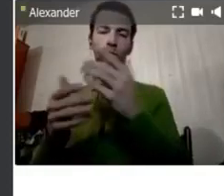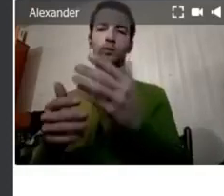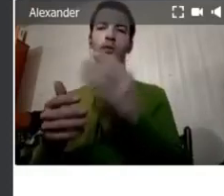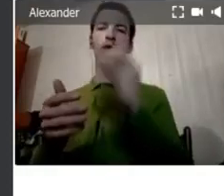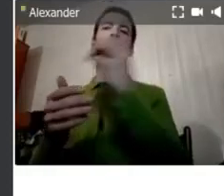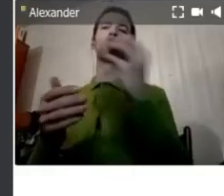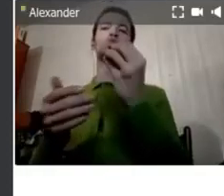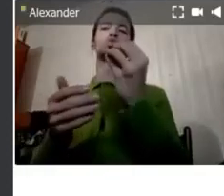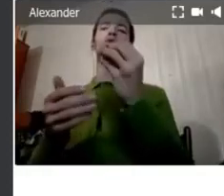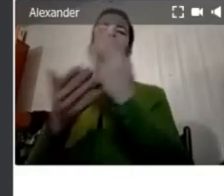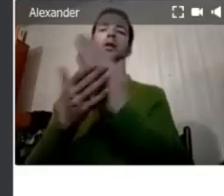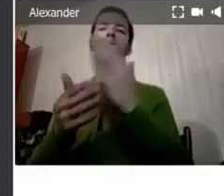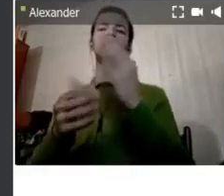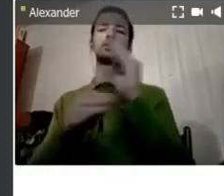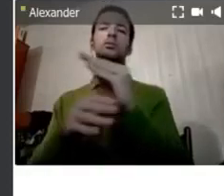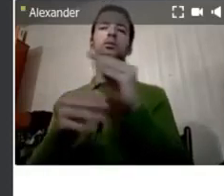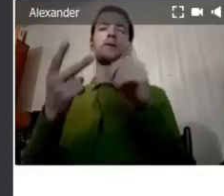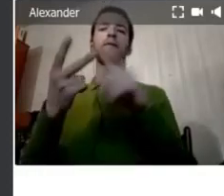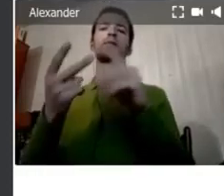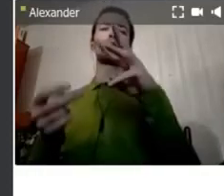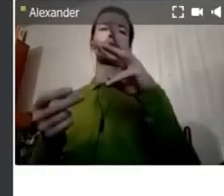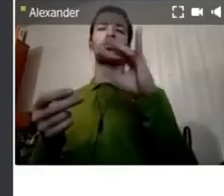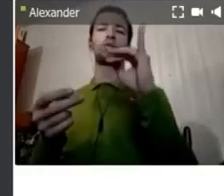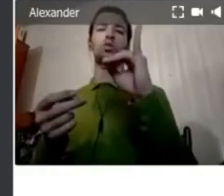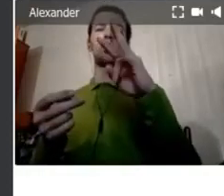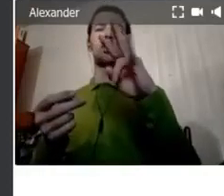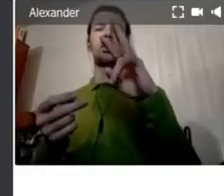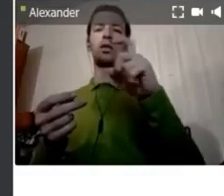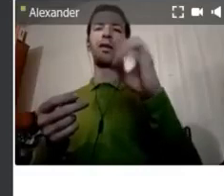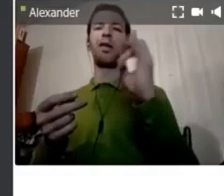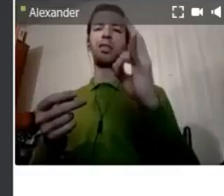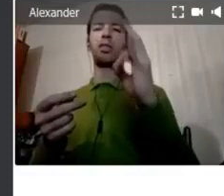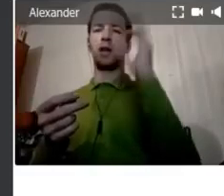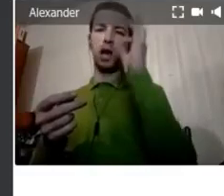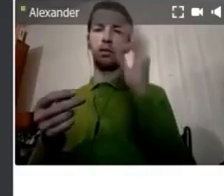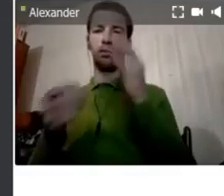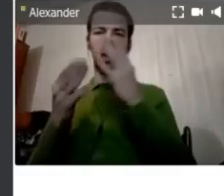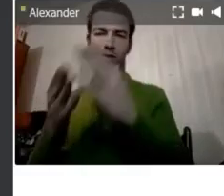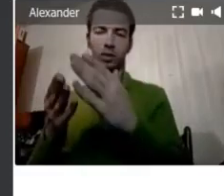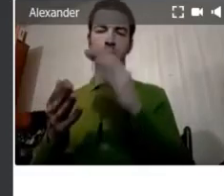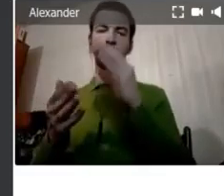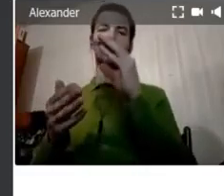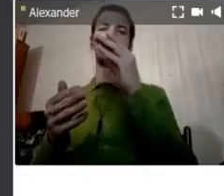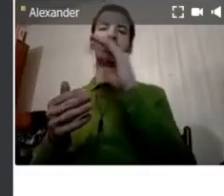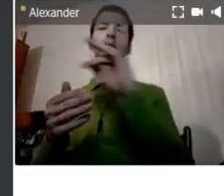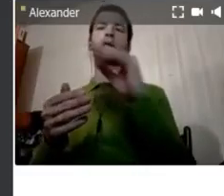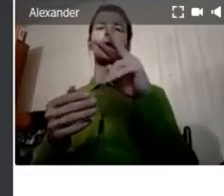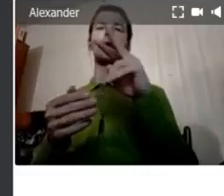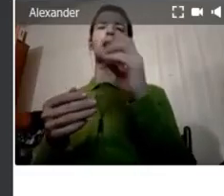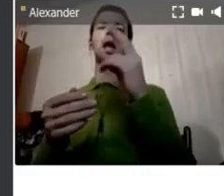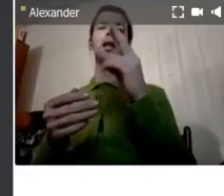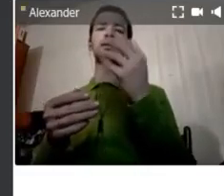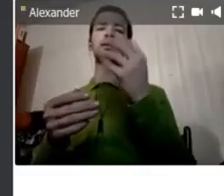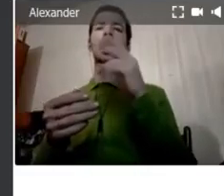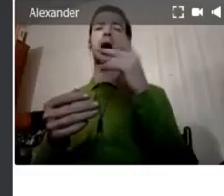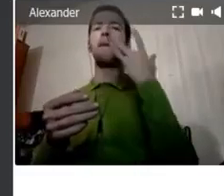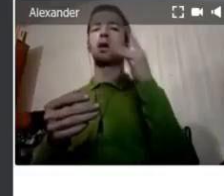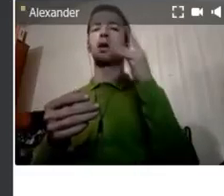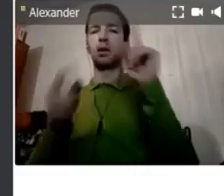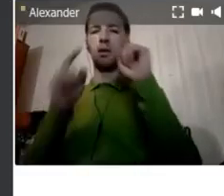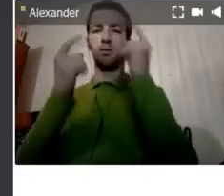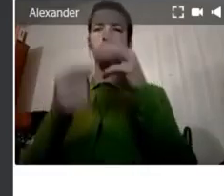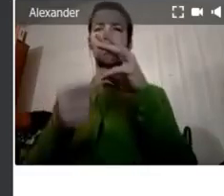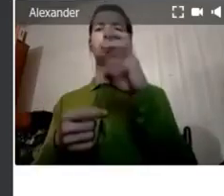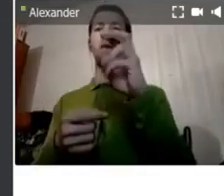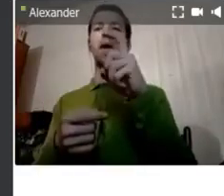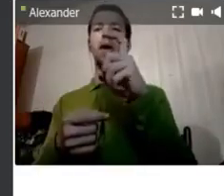То есть, ну, вы сами понимаете, масштаб развития, разные континенты, разные клиенты, и это о чем это